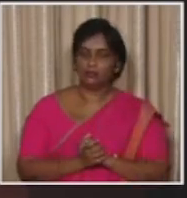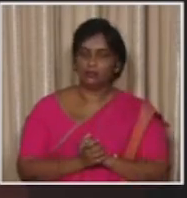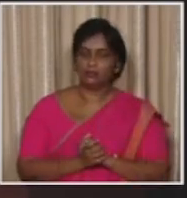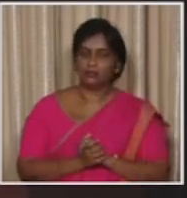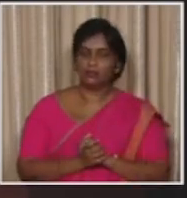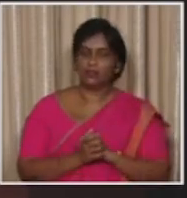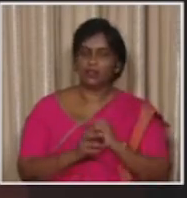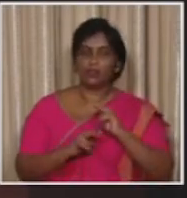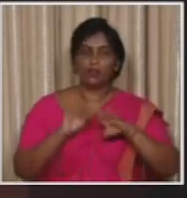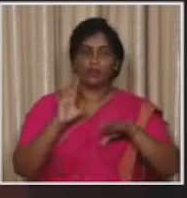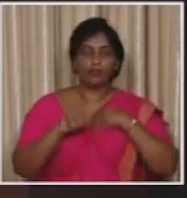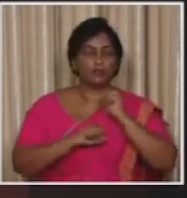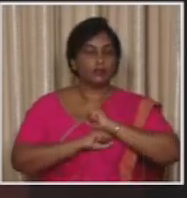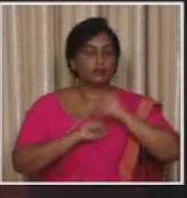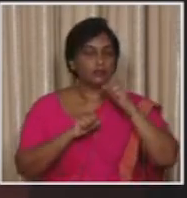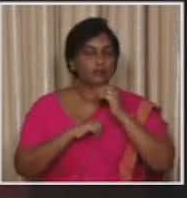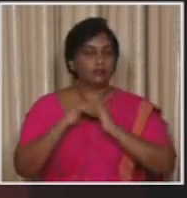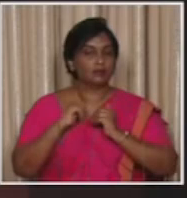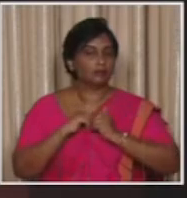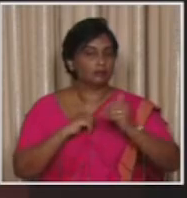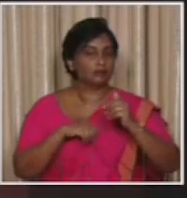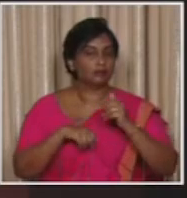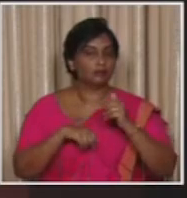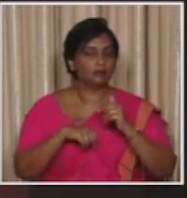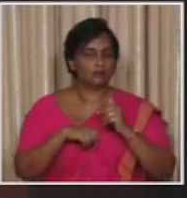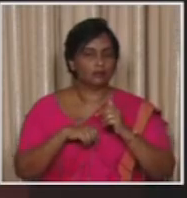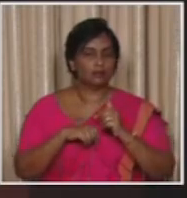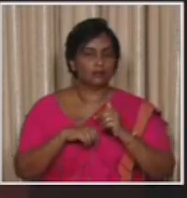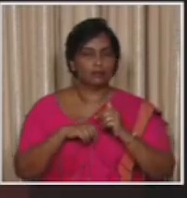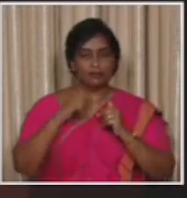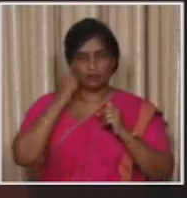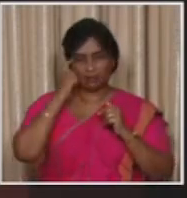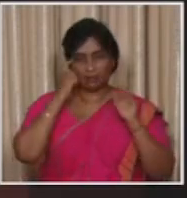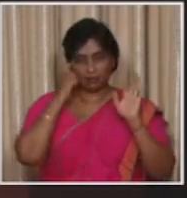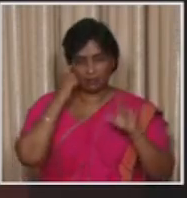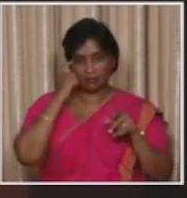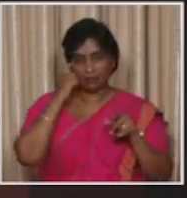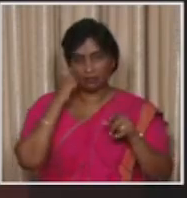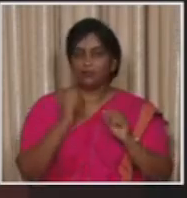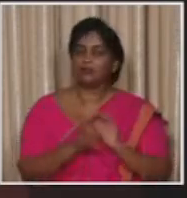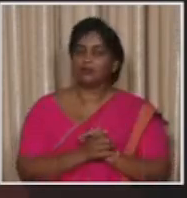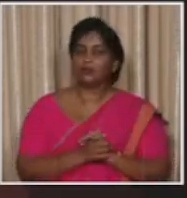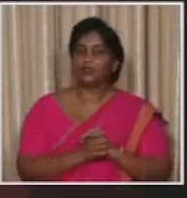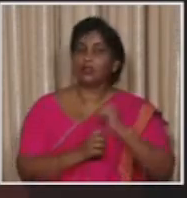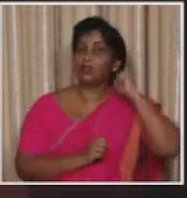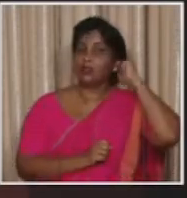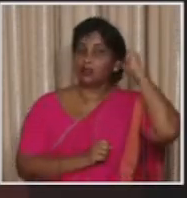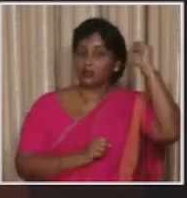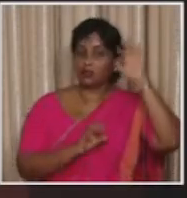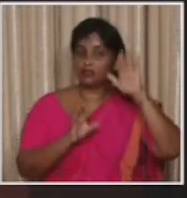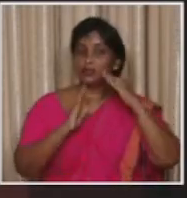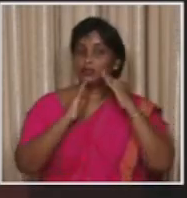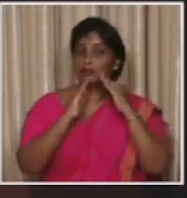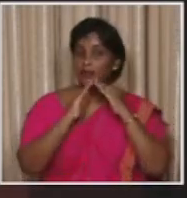ප්‍රංශ විප්ලවය ක්‍රියාත්මක වෙන අවස්ථාවේ රජ්ජුරුව හිටපු මාලිගාව